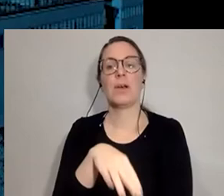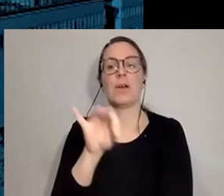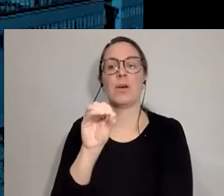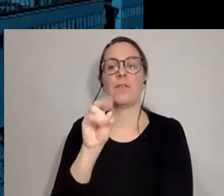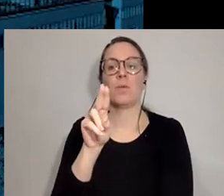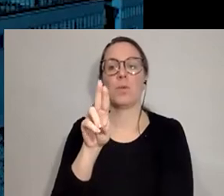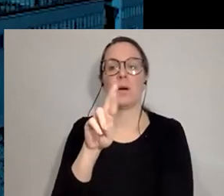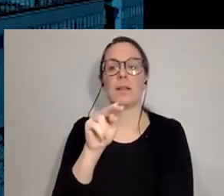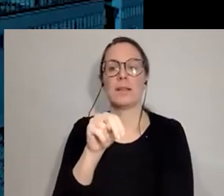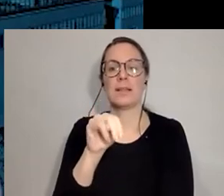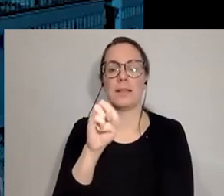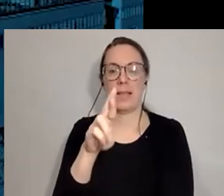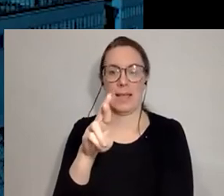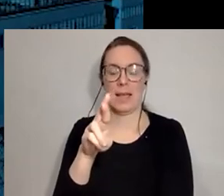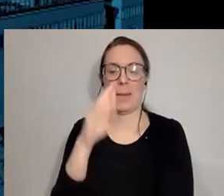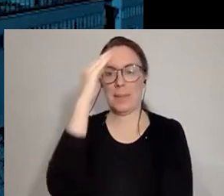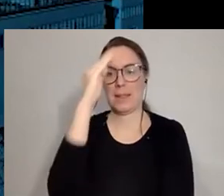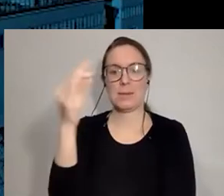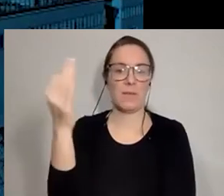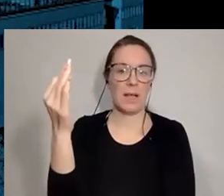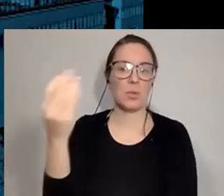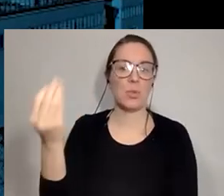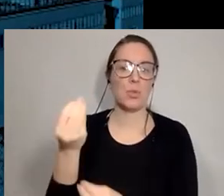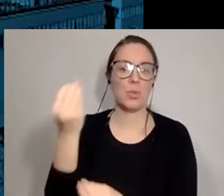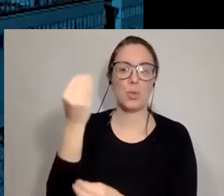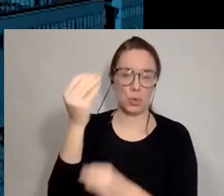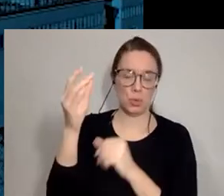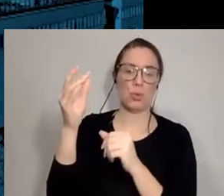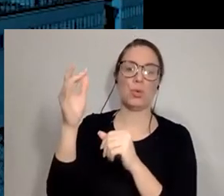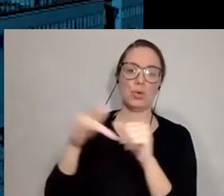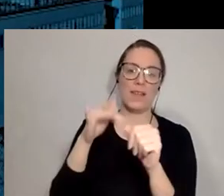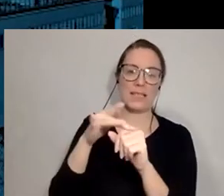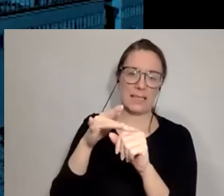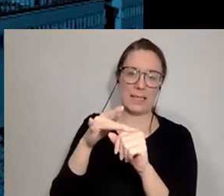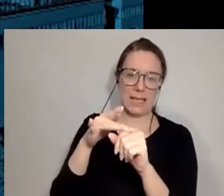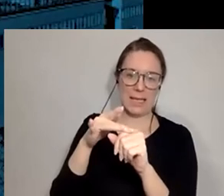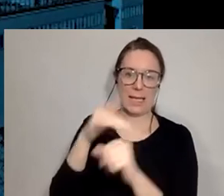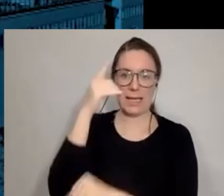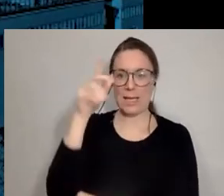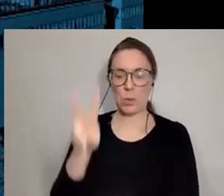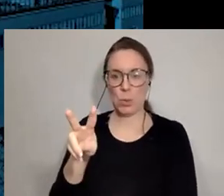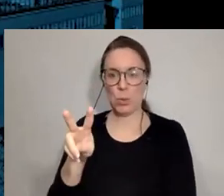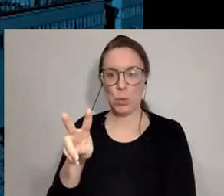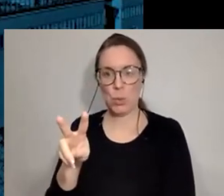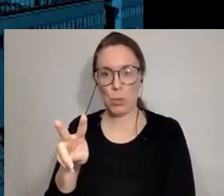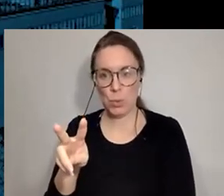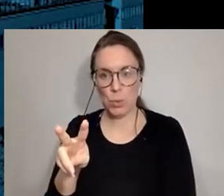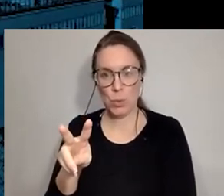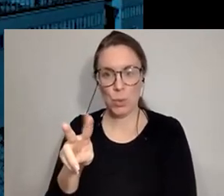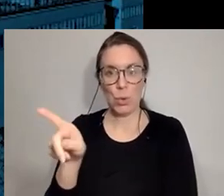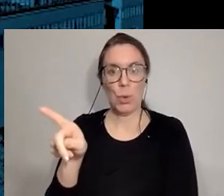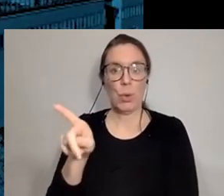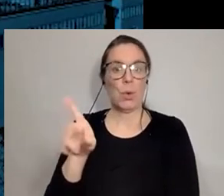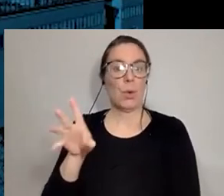à l'Université Lumière à Lyon 2 et puis qui inscrit également ses recherches